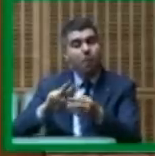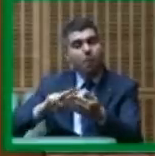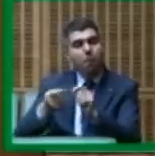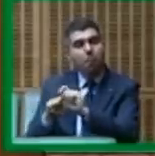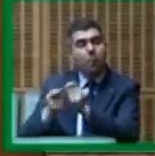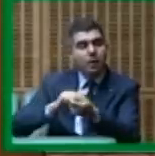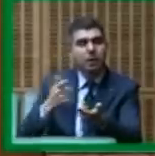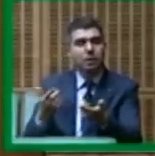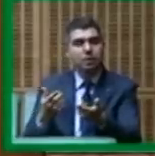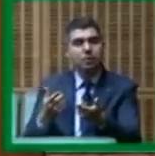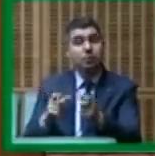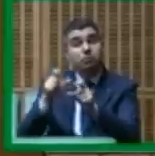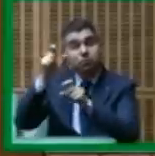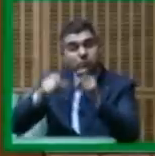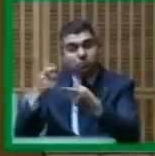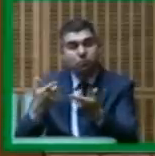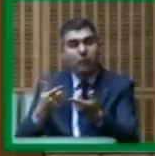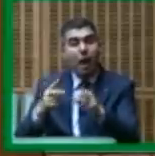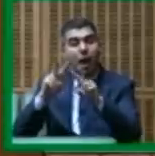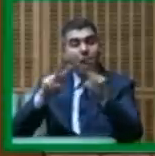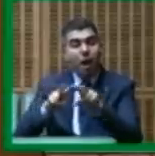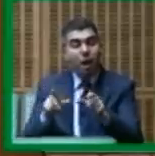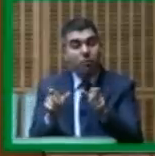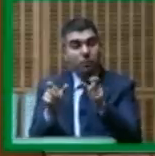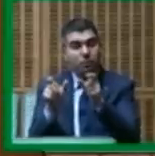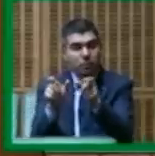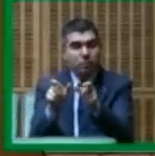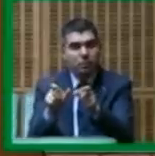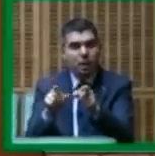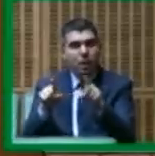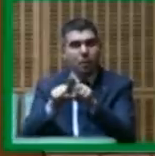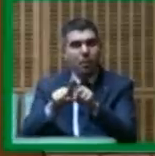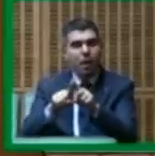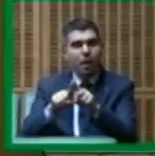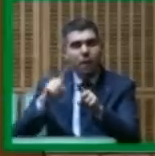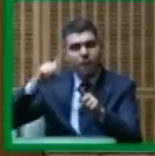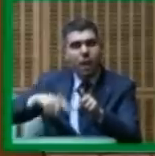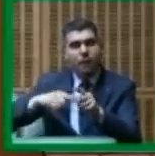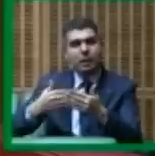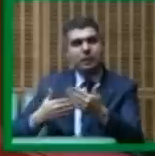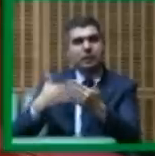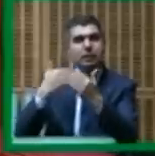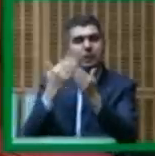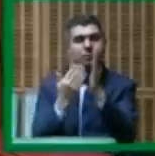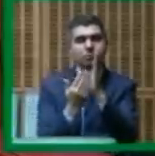الشعور بالمسؤوليه، الشعور بالمراقبه، كل هذا يتحسن يوما بعد يوم.